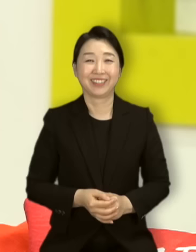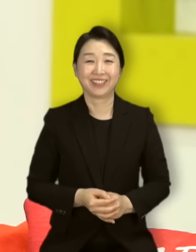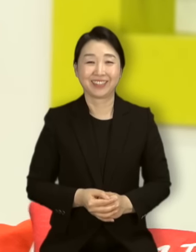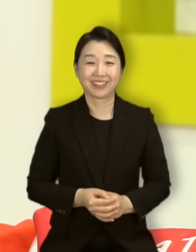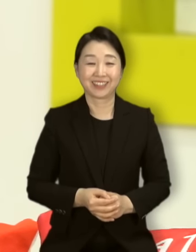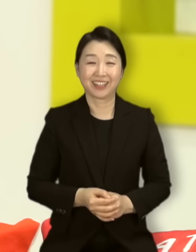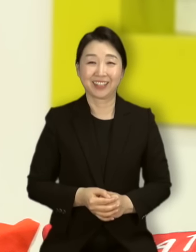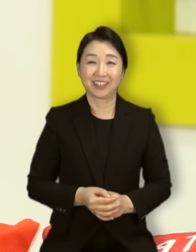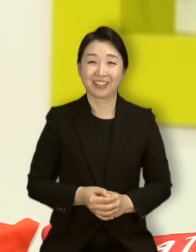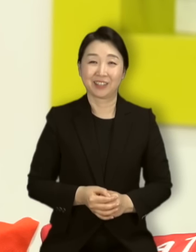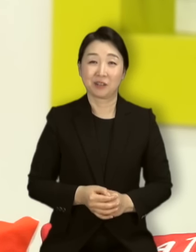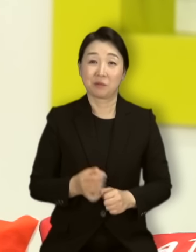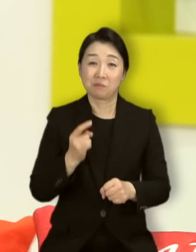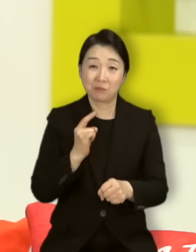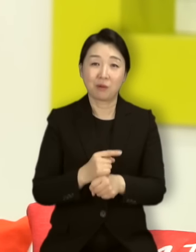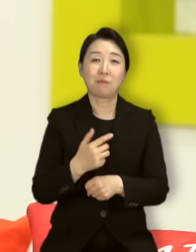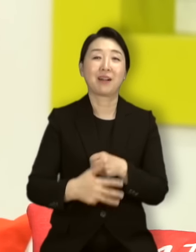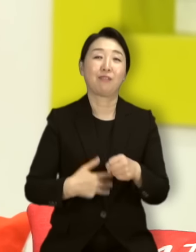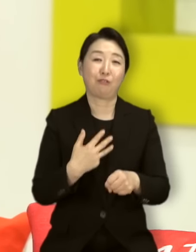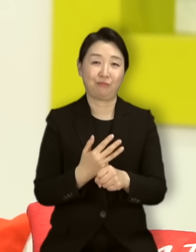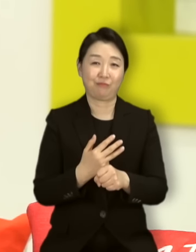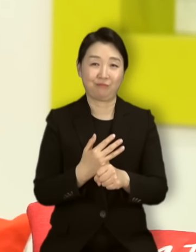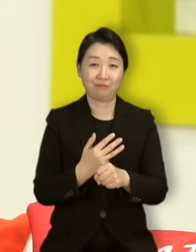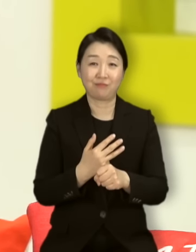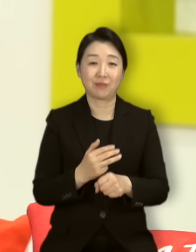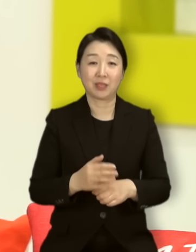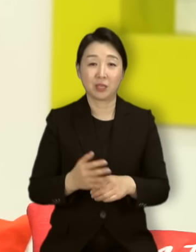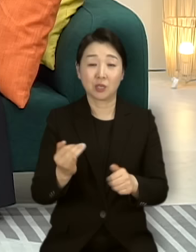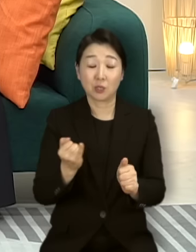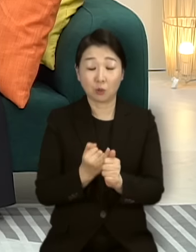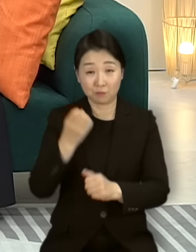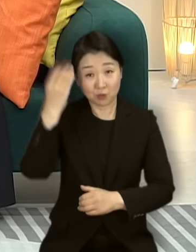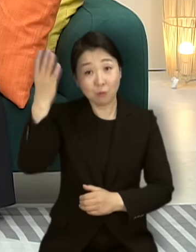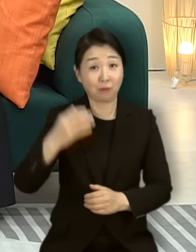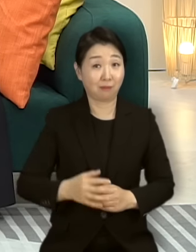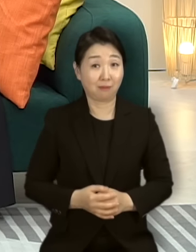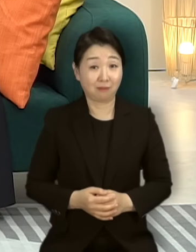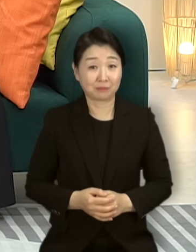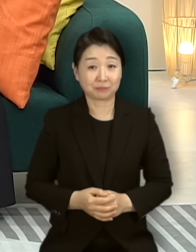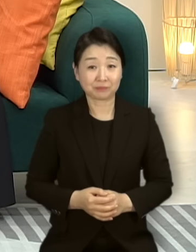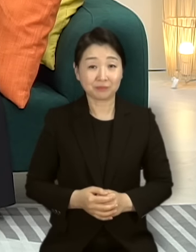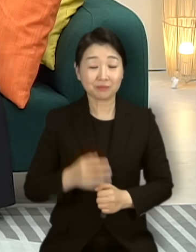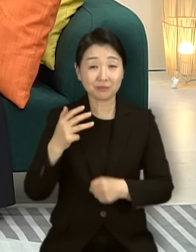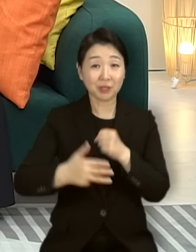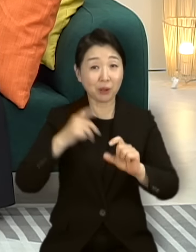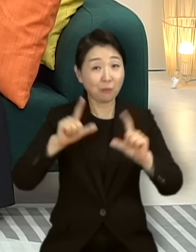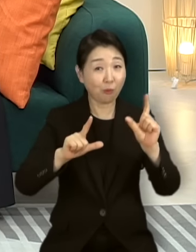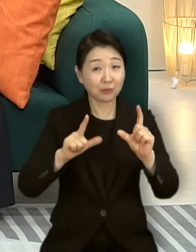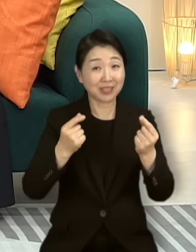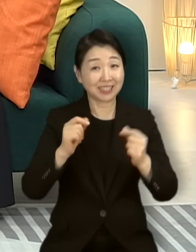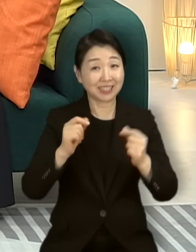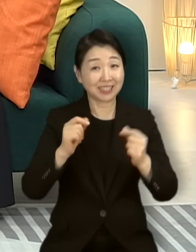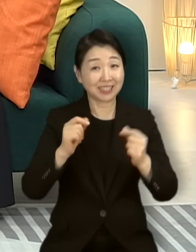그러 벌써 8년 차가 되고 8년 차요 결혼한 걸 자꾸 까먹어요 전혀 8년 차 같지 않으세요 진짜